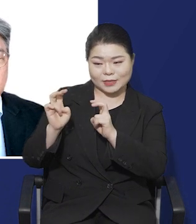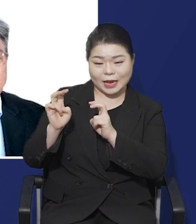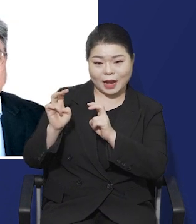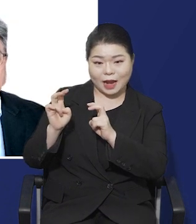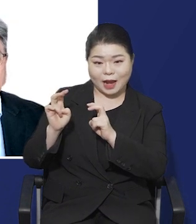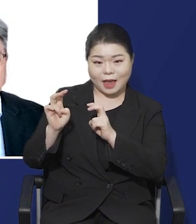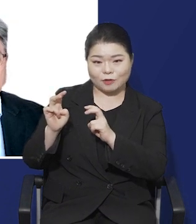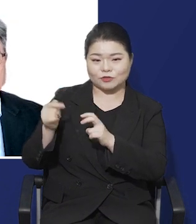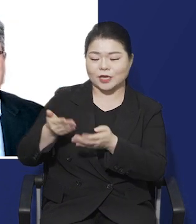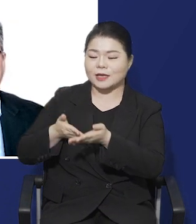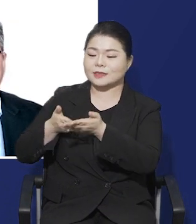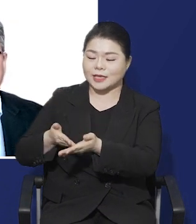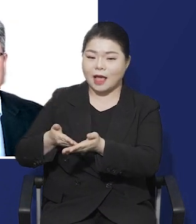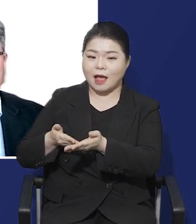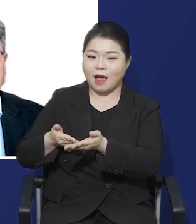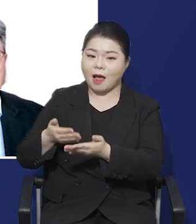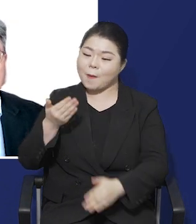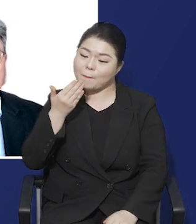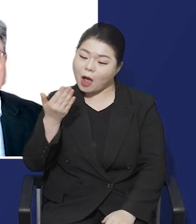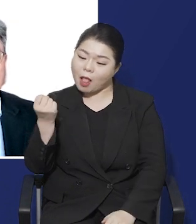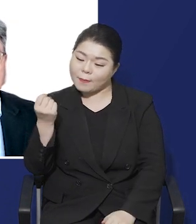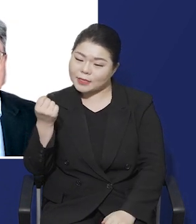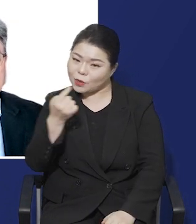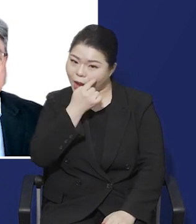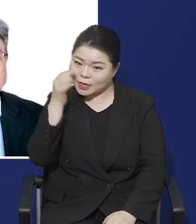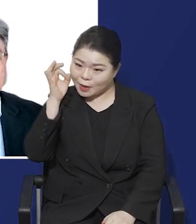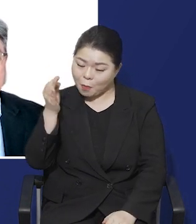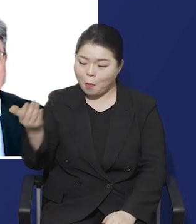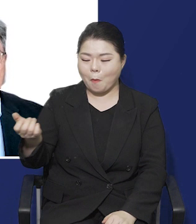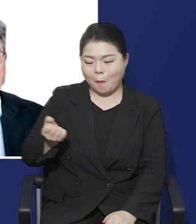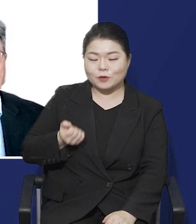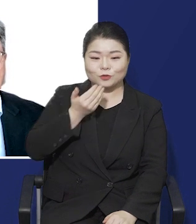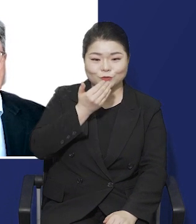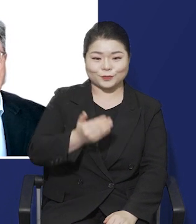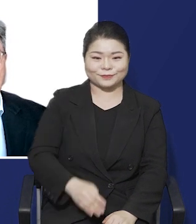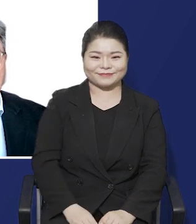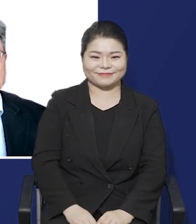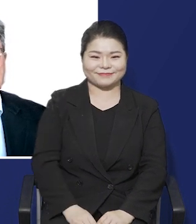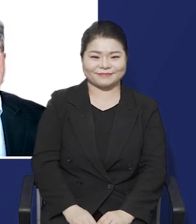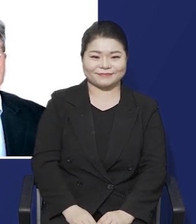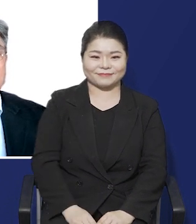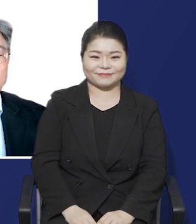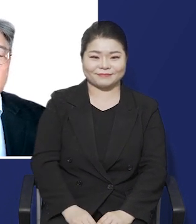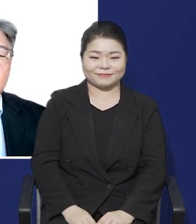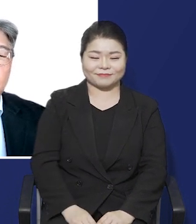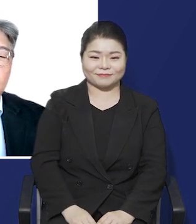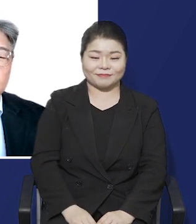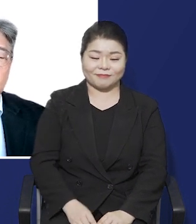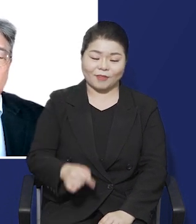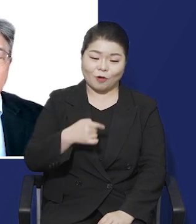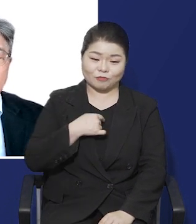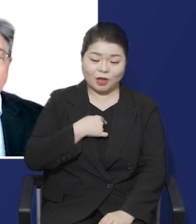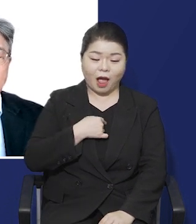구매 제안서를 요청을 해서 직접 가격을 확인해 보는 방법도 있을 수 있습니다. 지피지기면 백승백승이라는